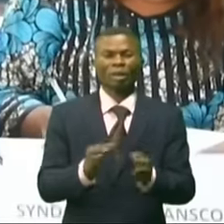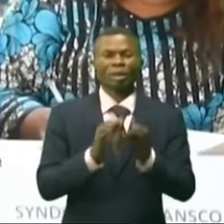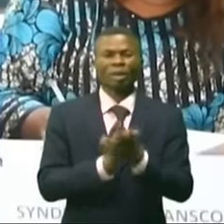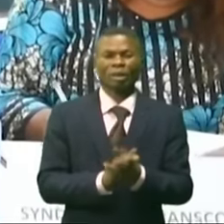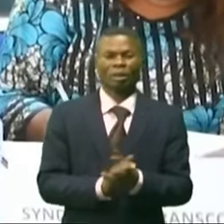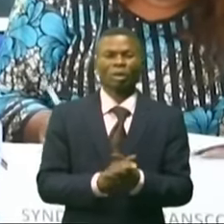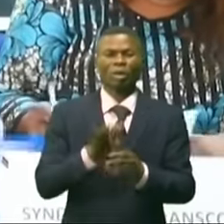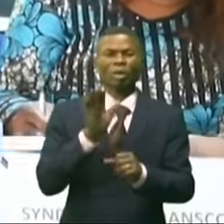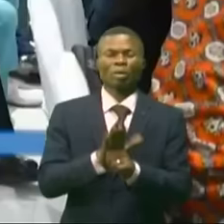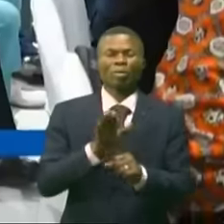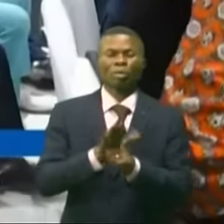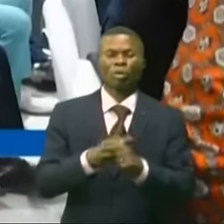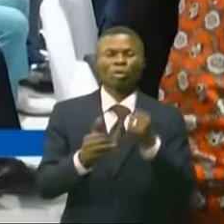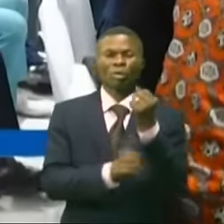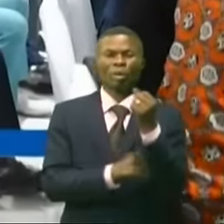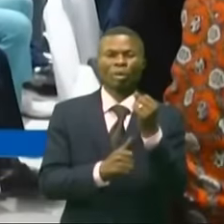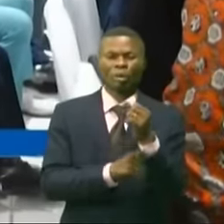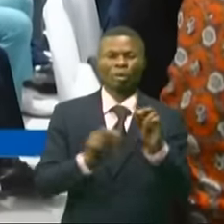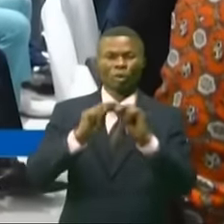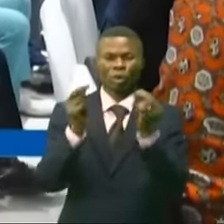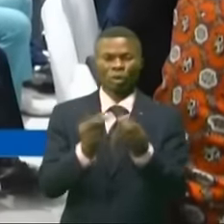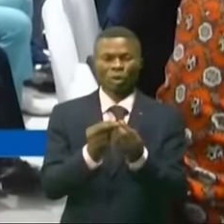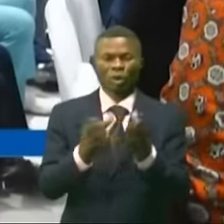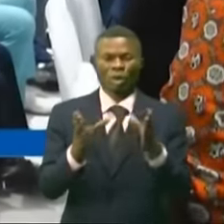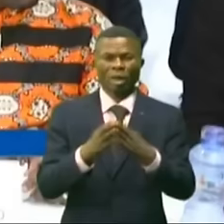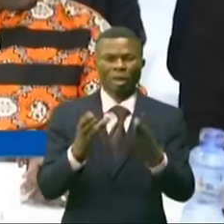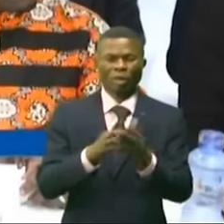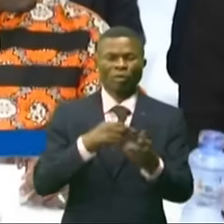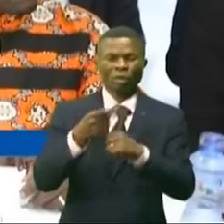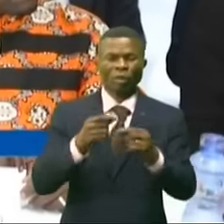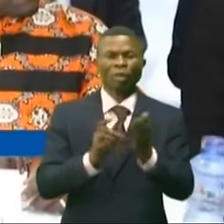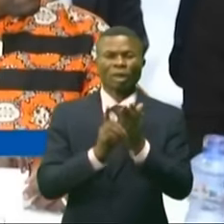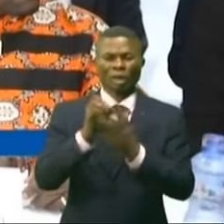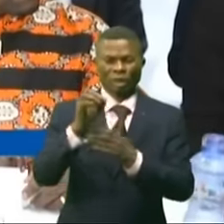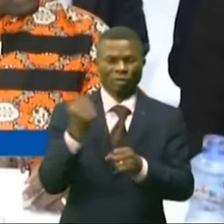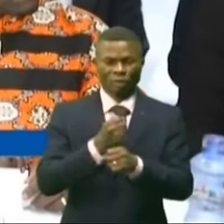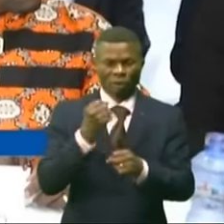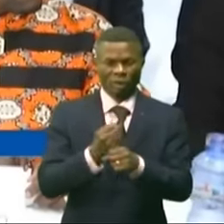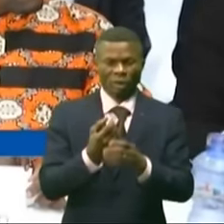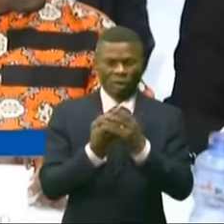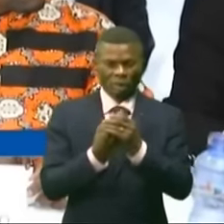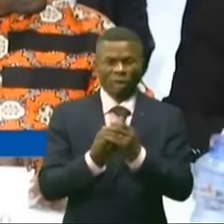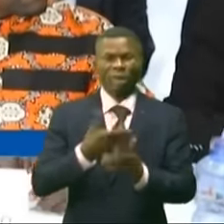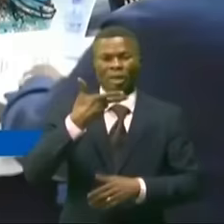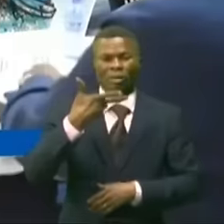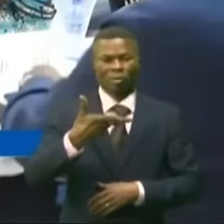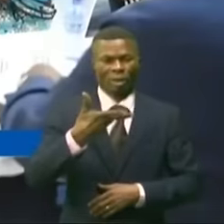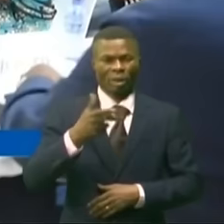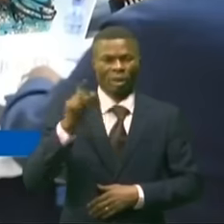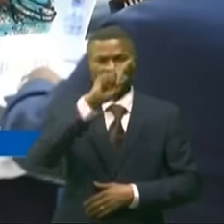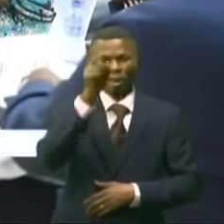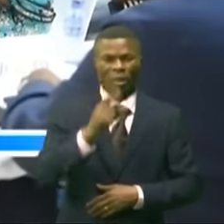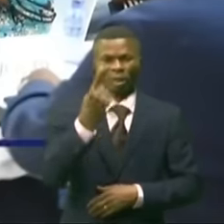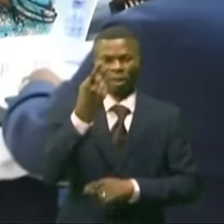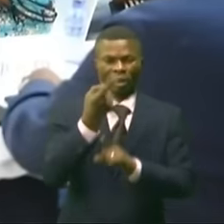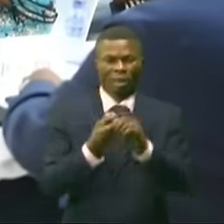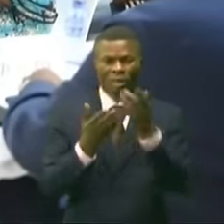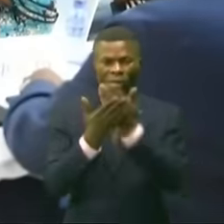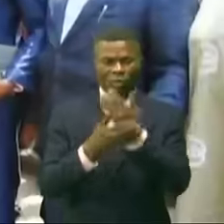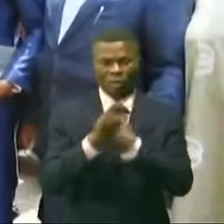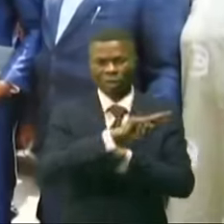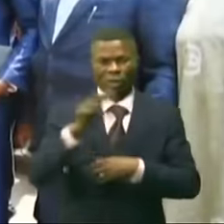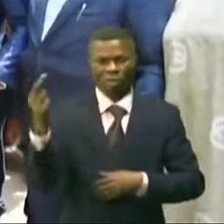une grande tripartite en rapport avec le plan de relance des transc aura lieu ce mercredi 31 juillet